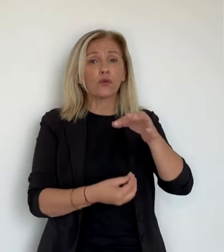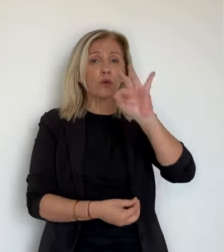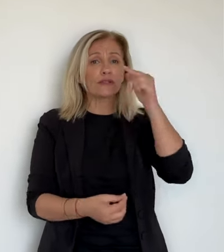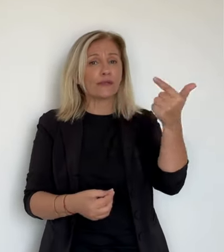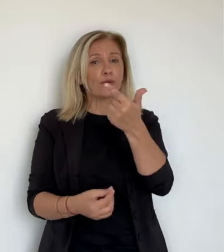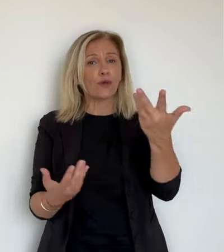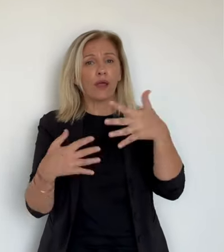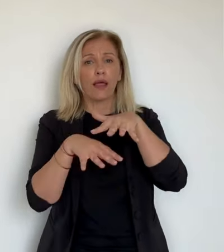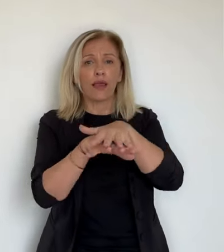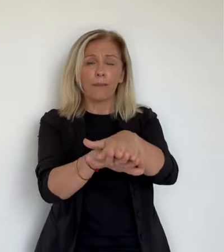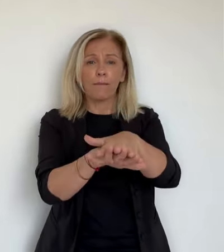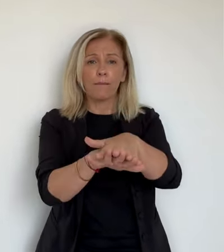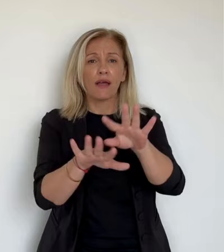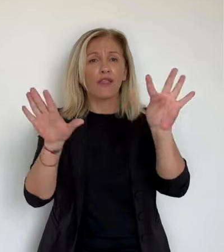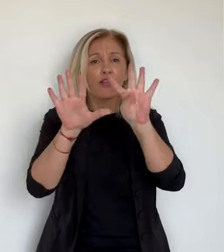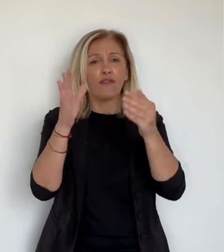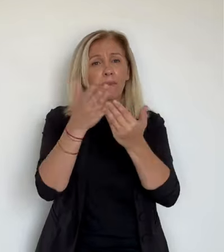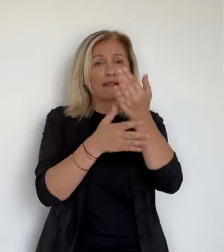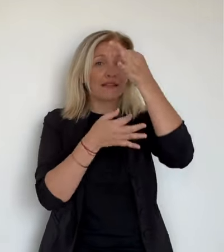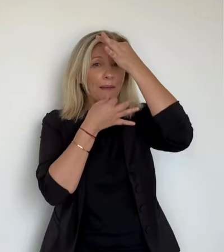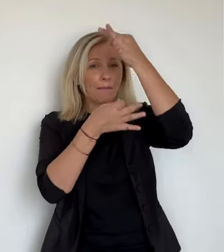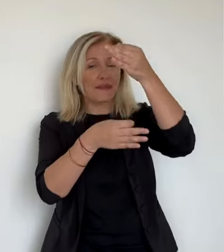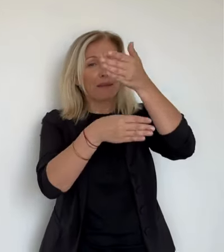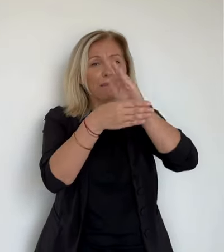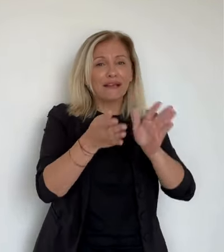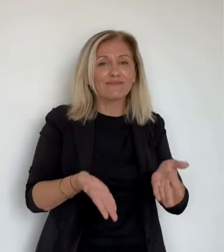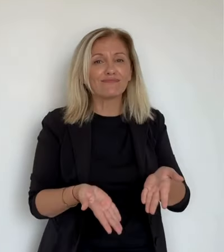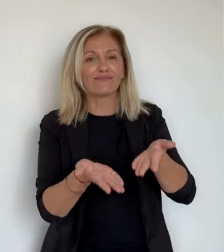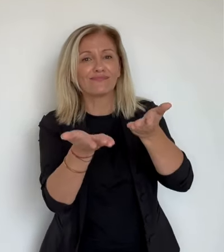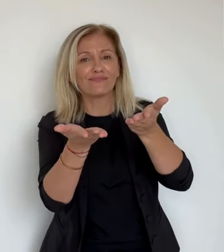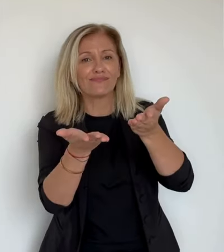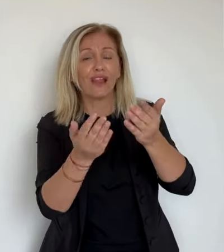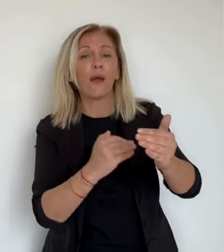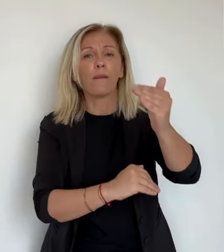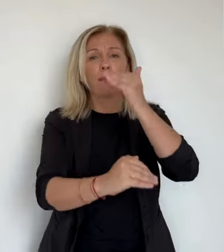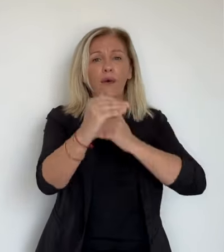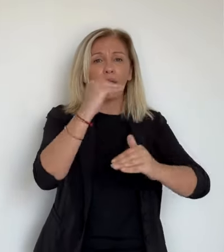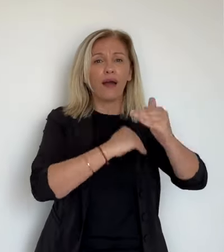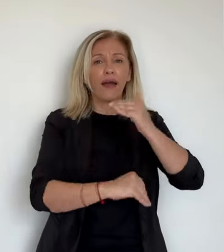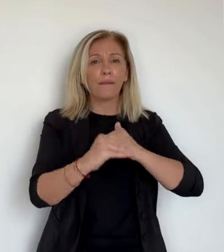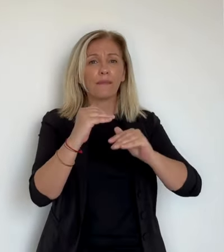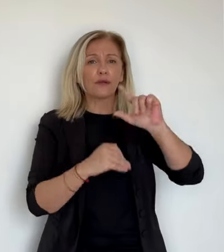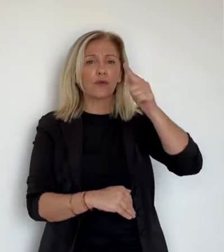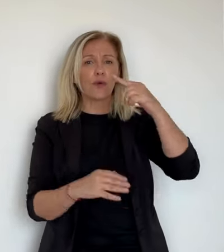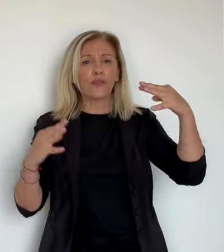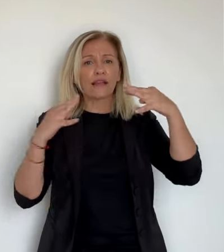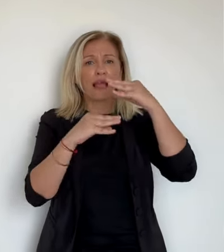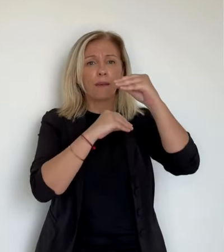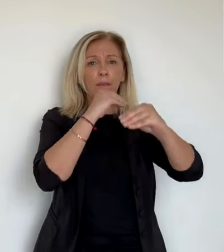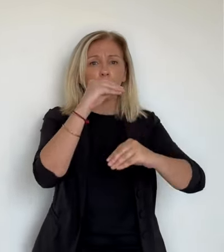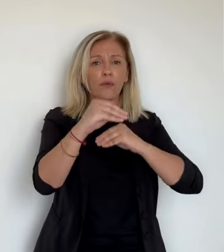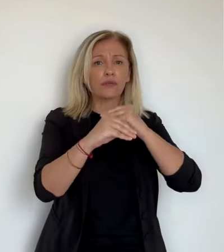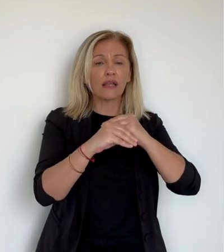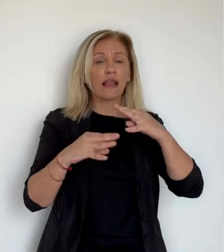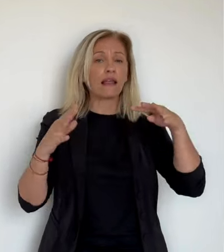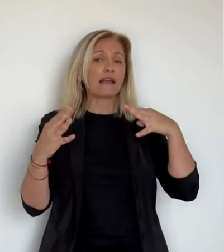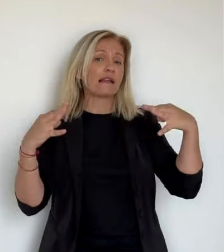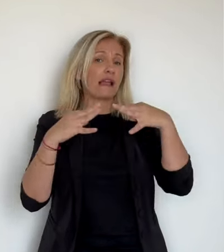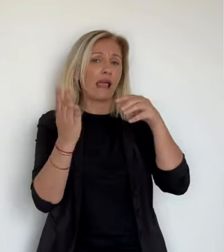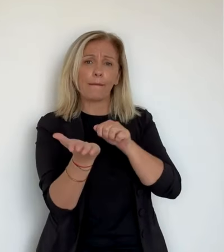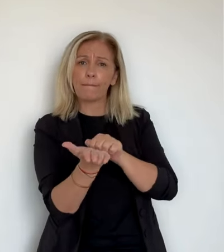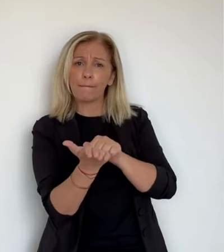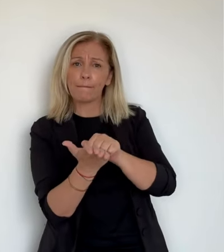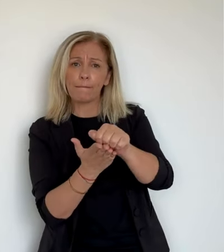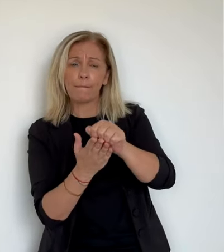vos stylos, prêts, partez. Au programme, la Deuxième Guerre mondiale, une guerre d'anéantissement, l'Union européenne et le service